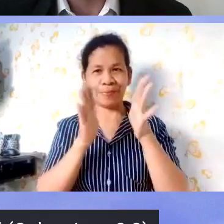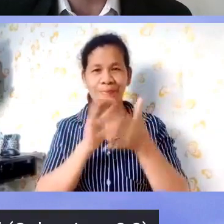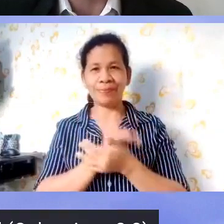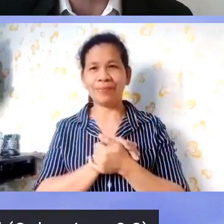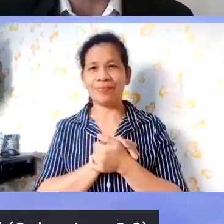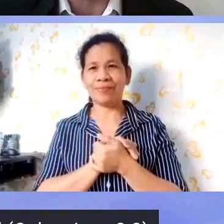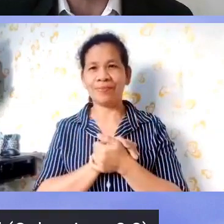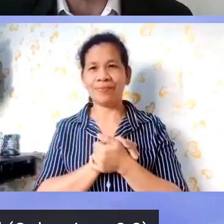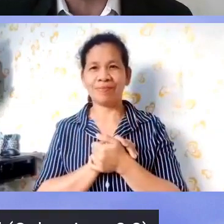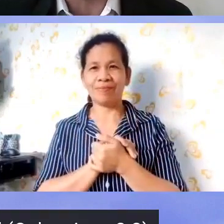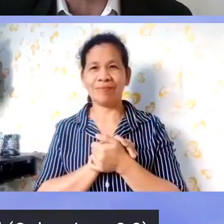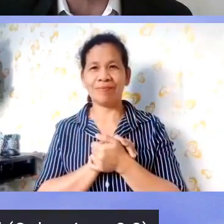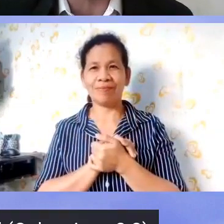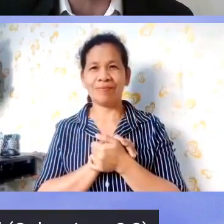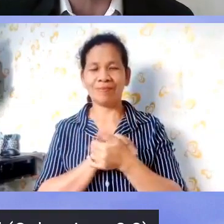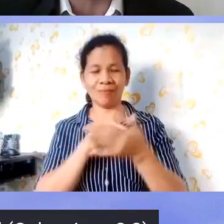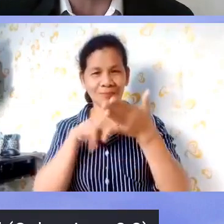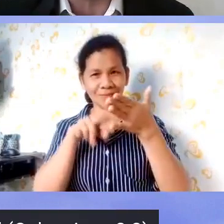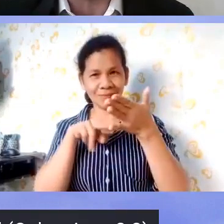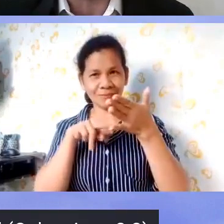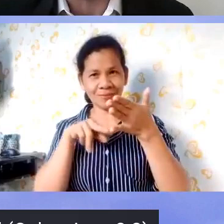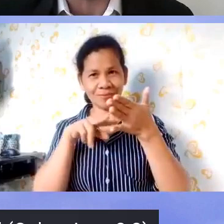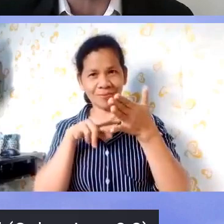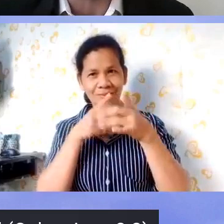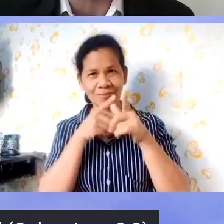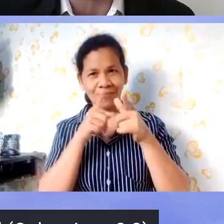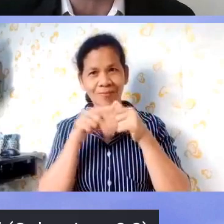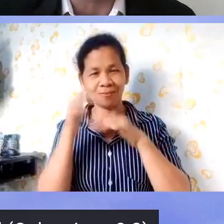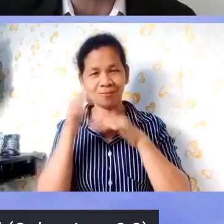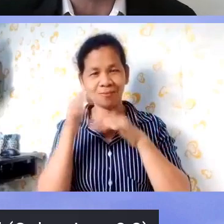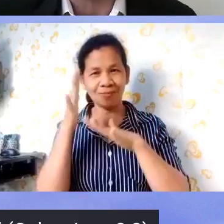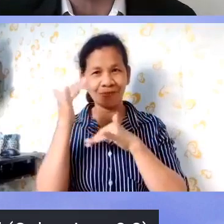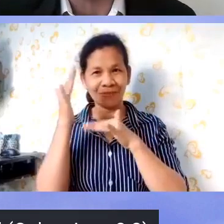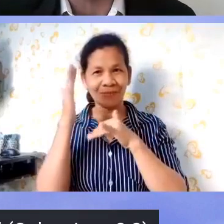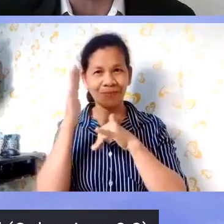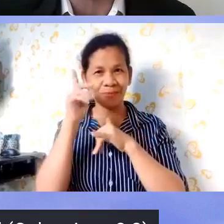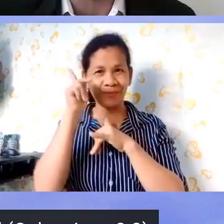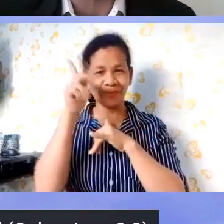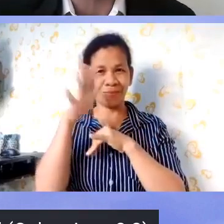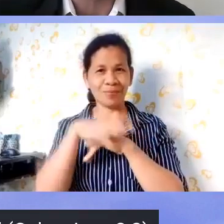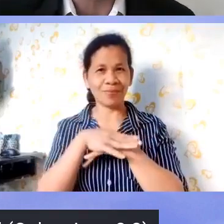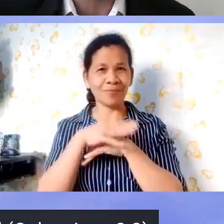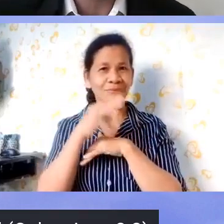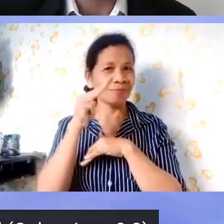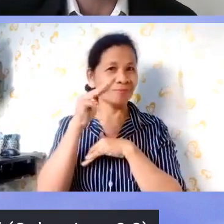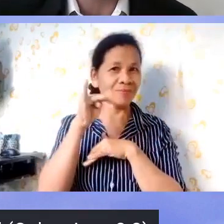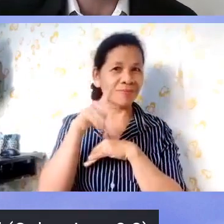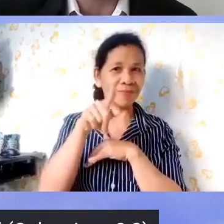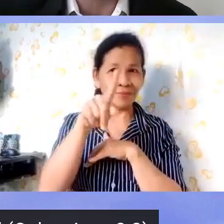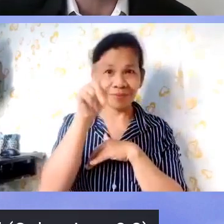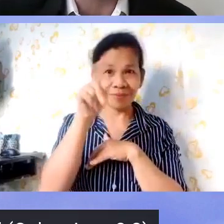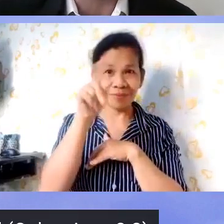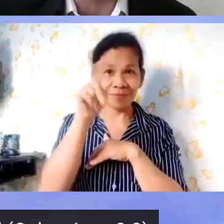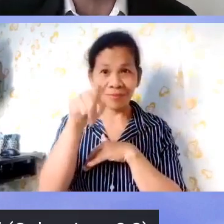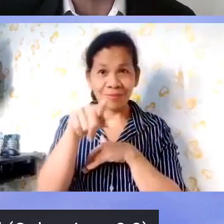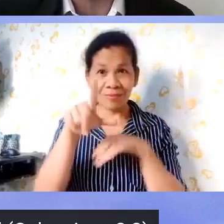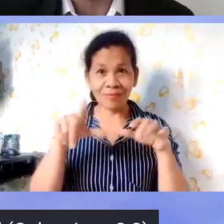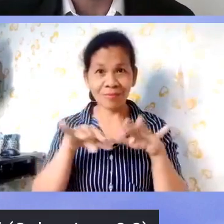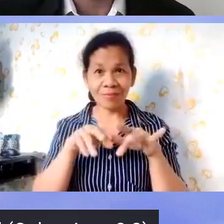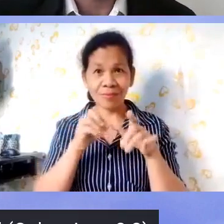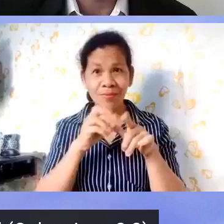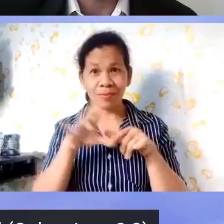po, sinusort out ko po dito. At hopefully si Pastor Michael, gamit kaya niya ay laptop. Laptop ba yan o